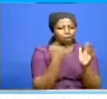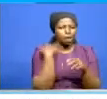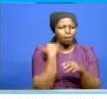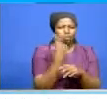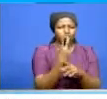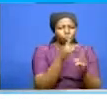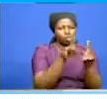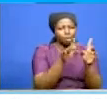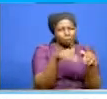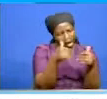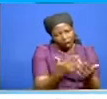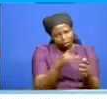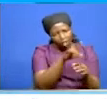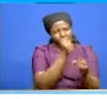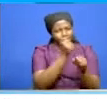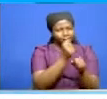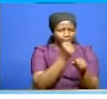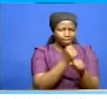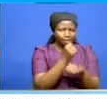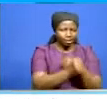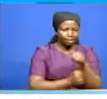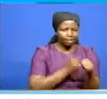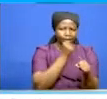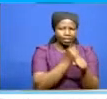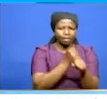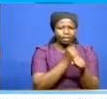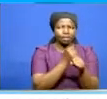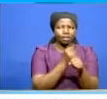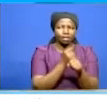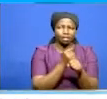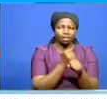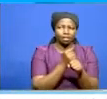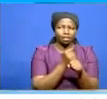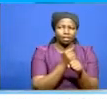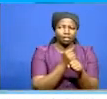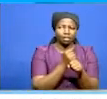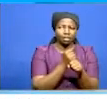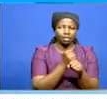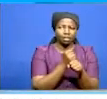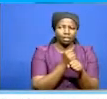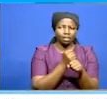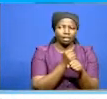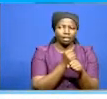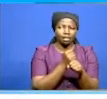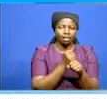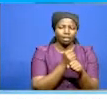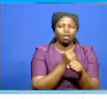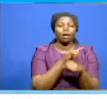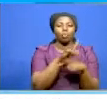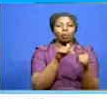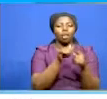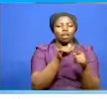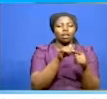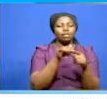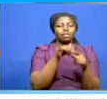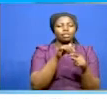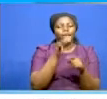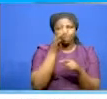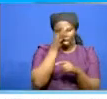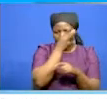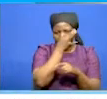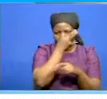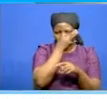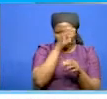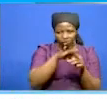alivyofanya mwaka wakati wa rais mstaafu Mwai Emile Kibaki? Mimi kama kiongozi, kama